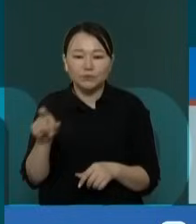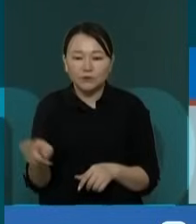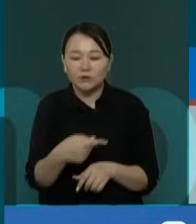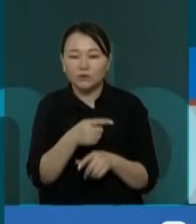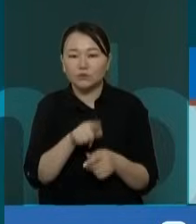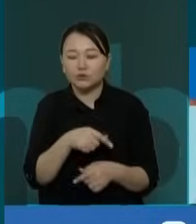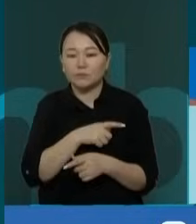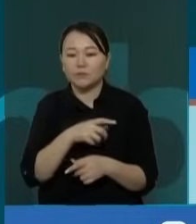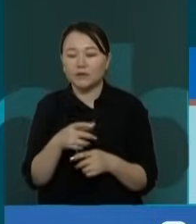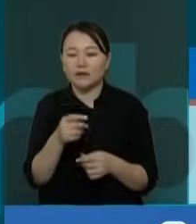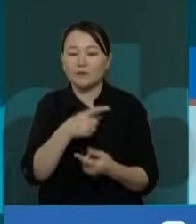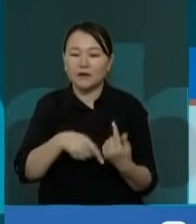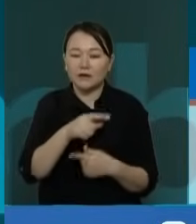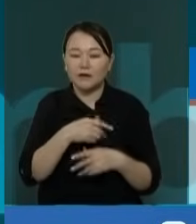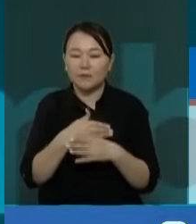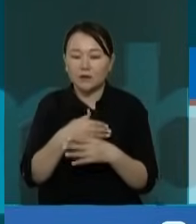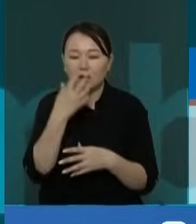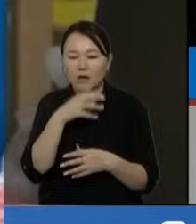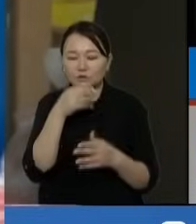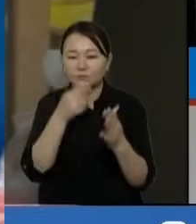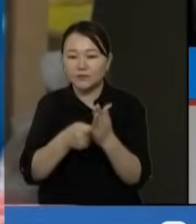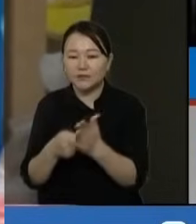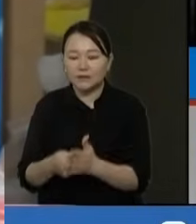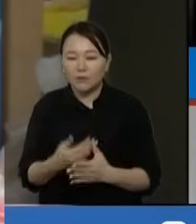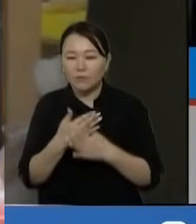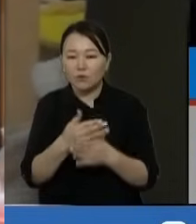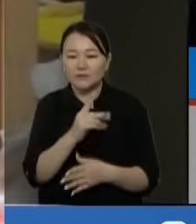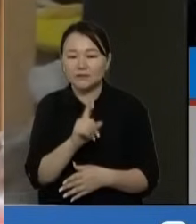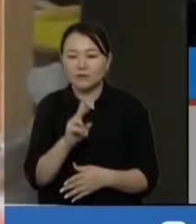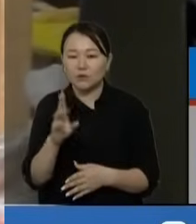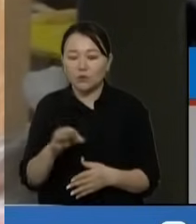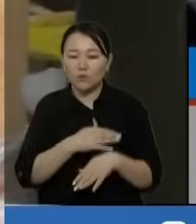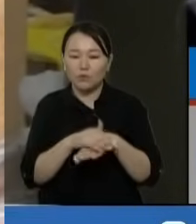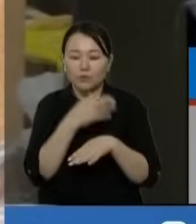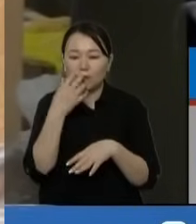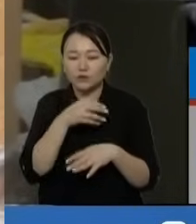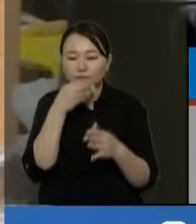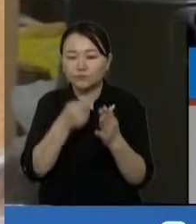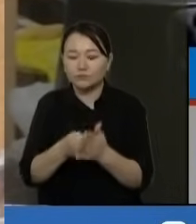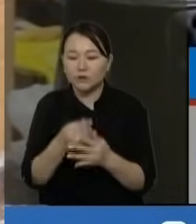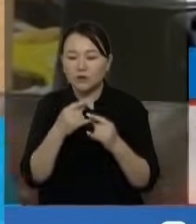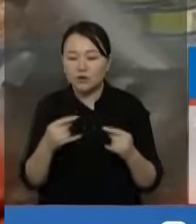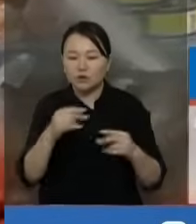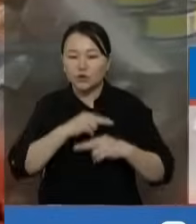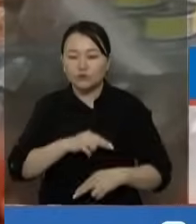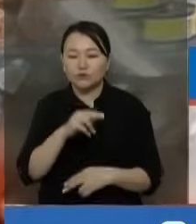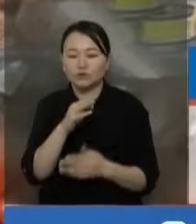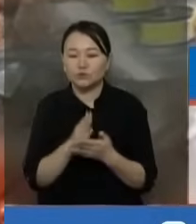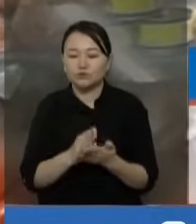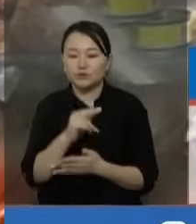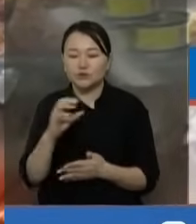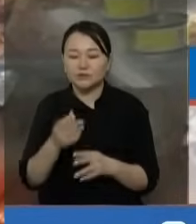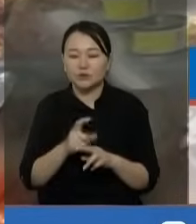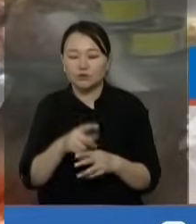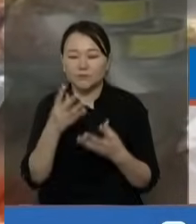районе предприниматели организовали доставку горячего питания. ЗКО волонтеры накормили горячей едой на УЗШР сотрудников служб ЧС, которые в эти